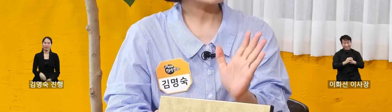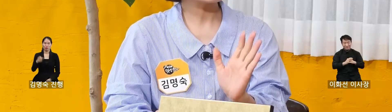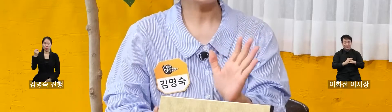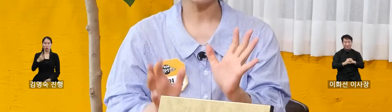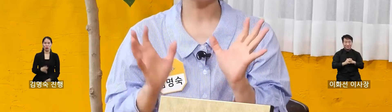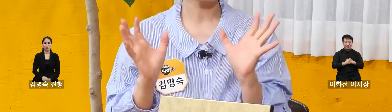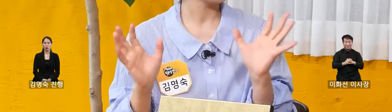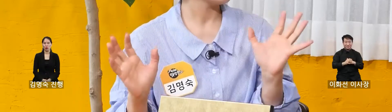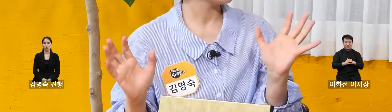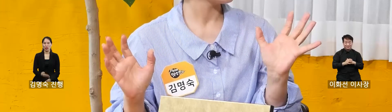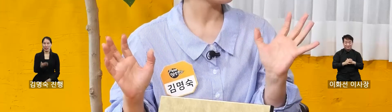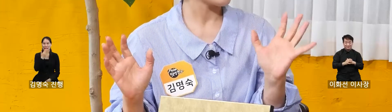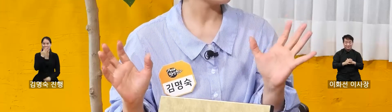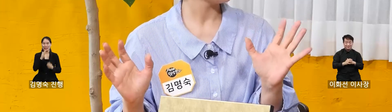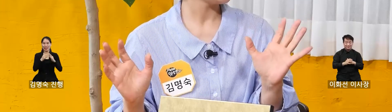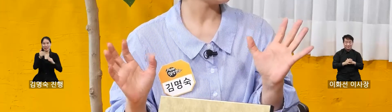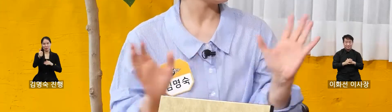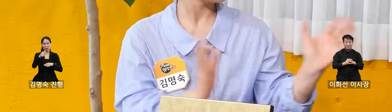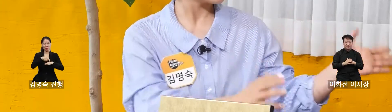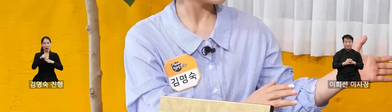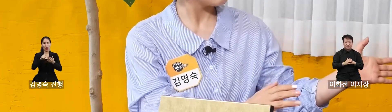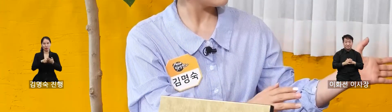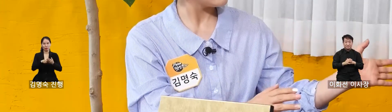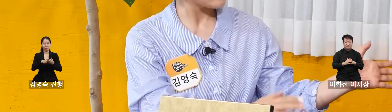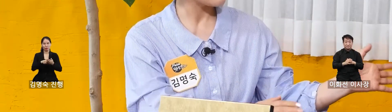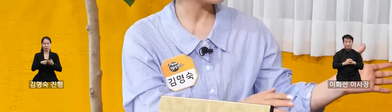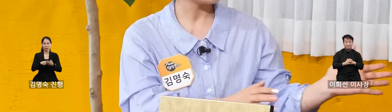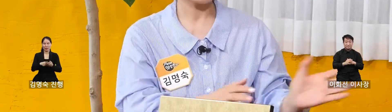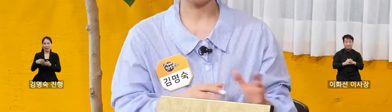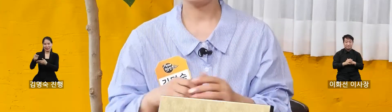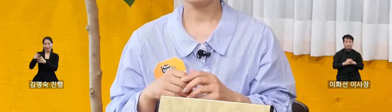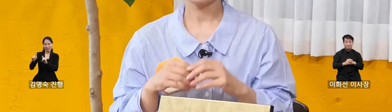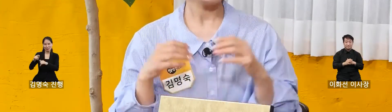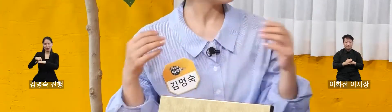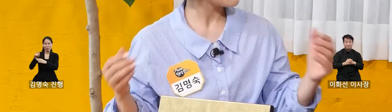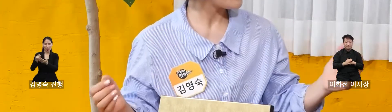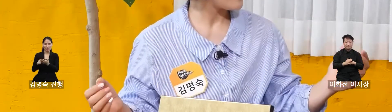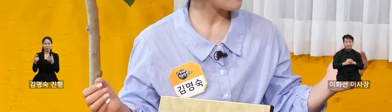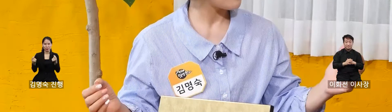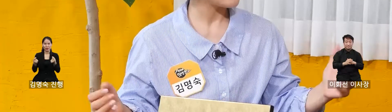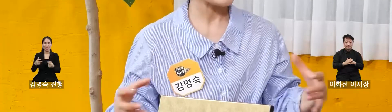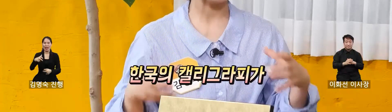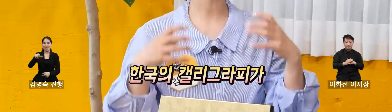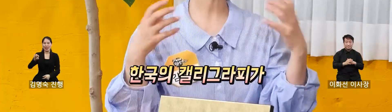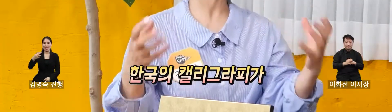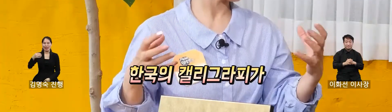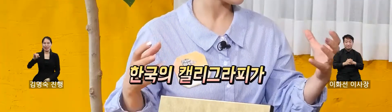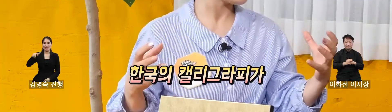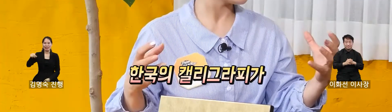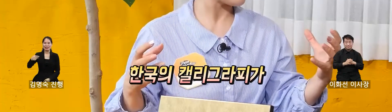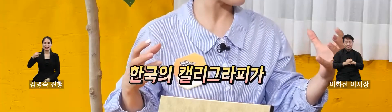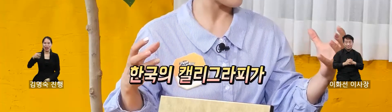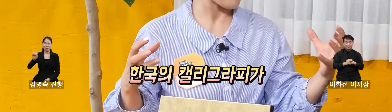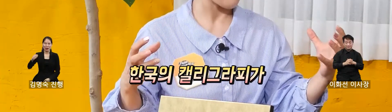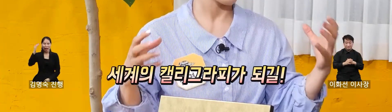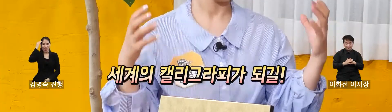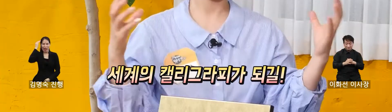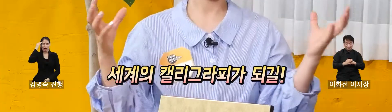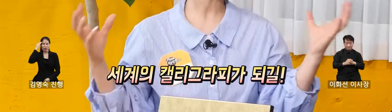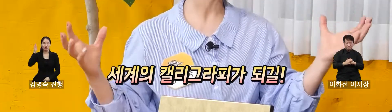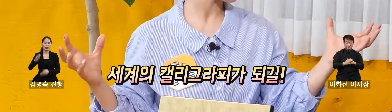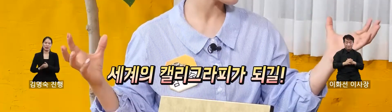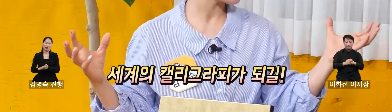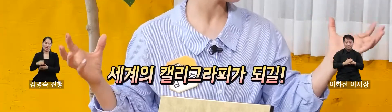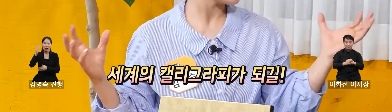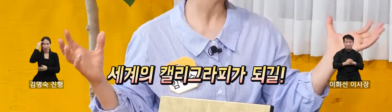이제 사장님의 그런 네. 마음이 일단 우리 작가님도 캘리그라피가 한국의 캘리그라피가 그렇죠.